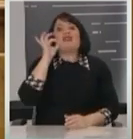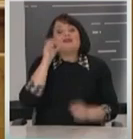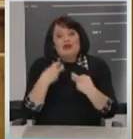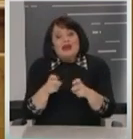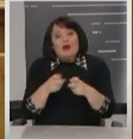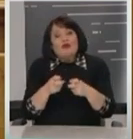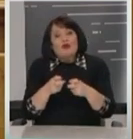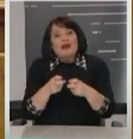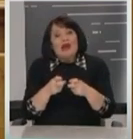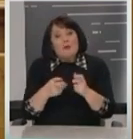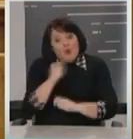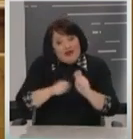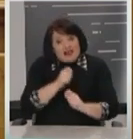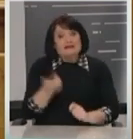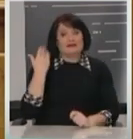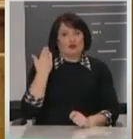εσείς οικοδομήσατε.